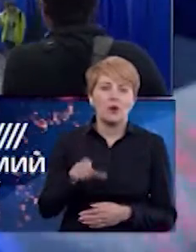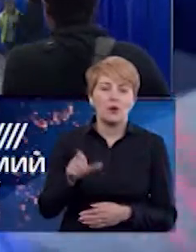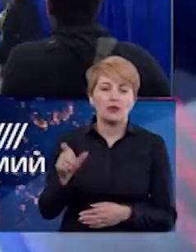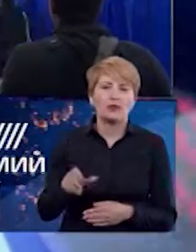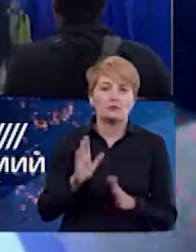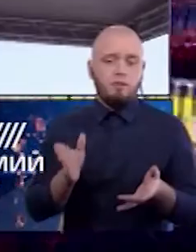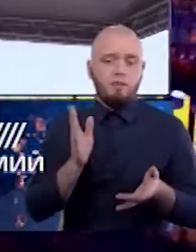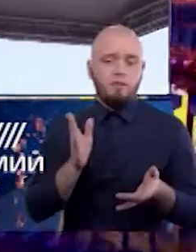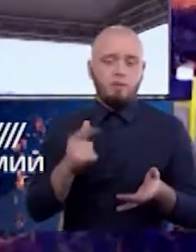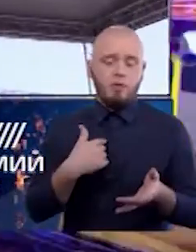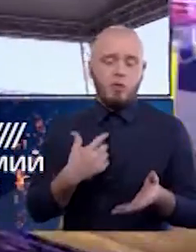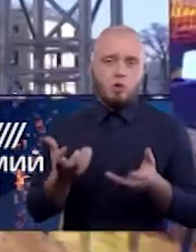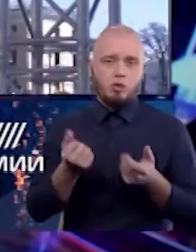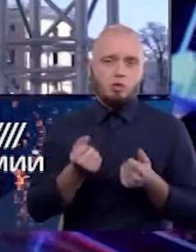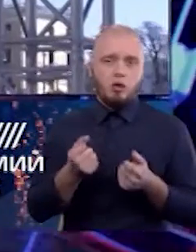України.